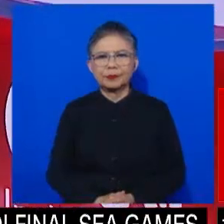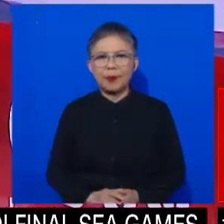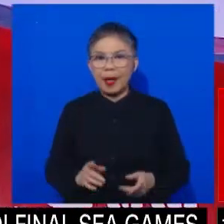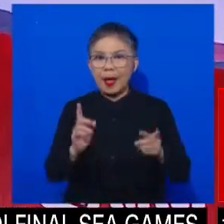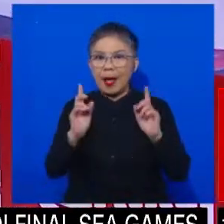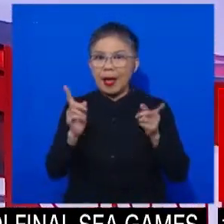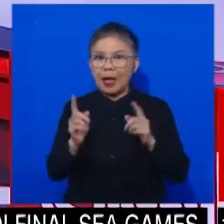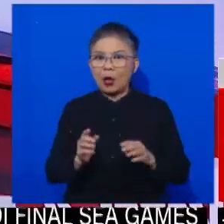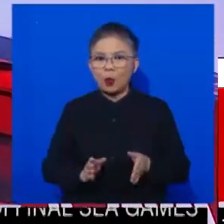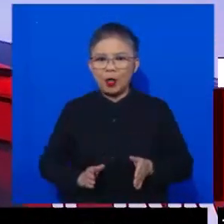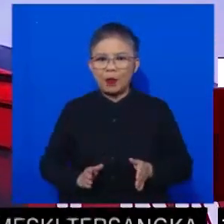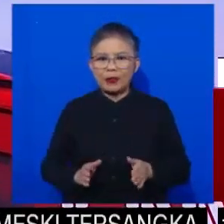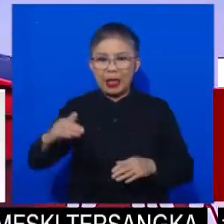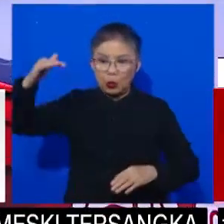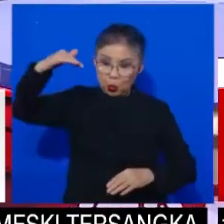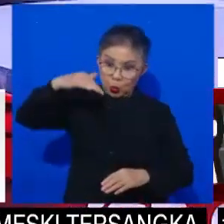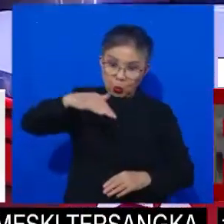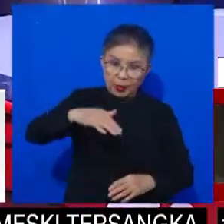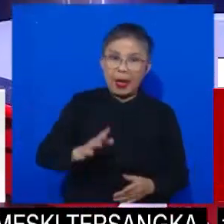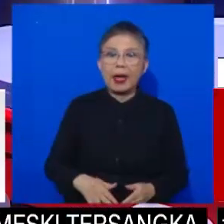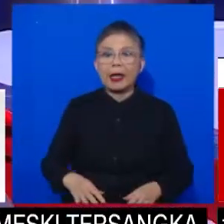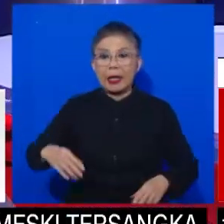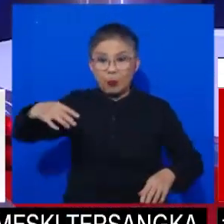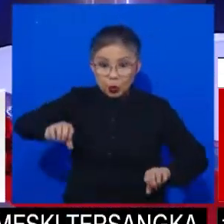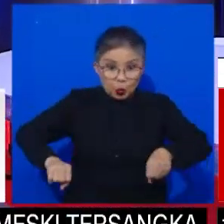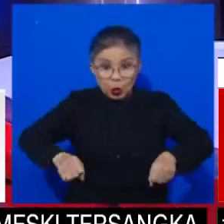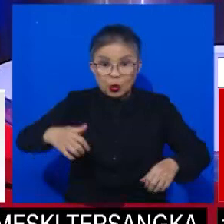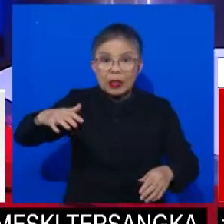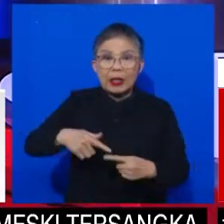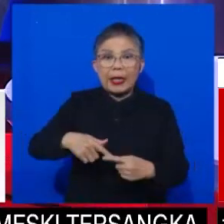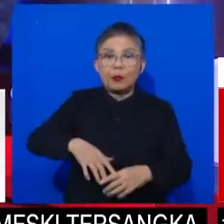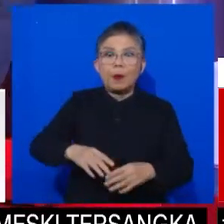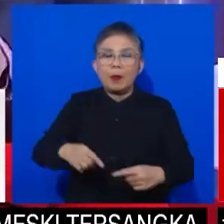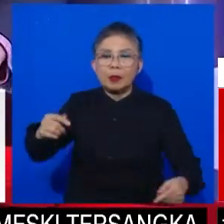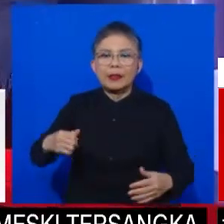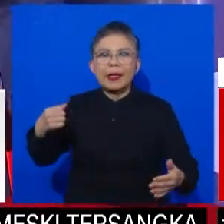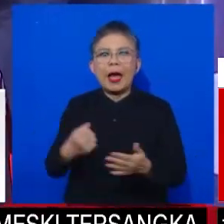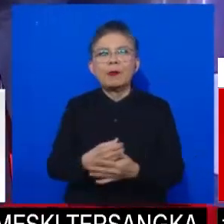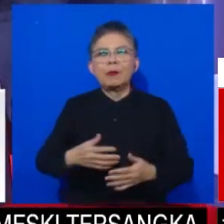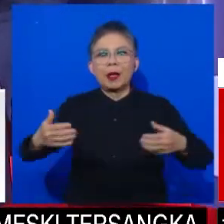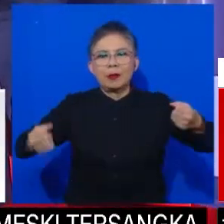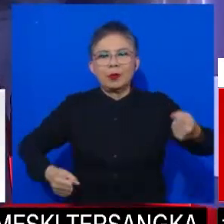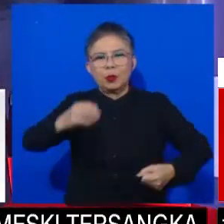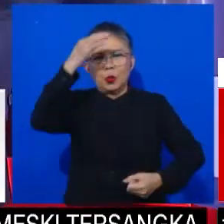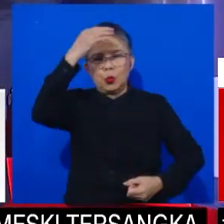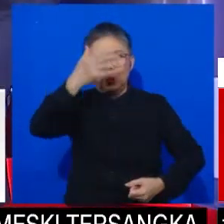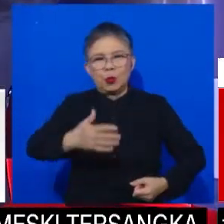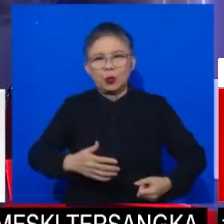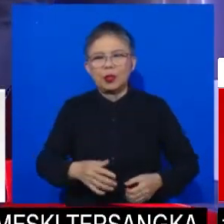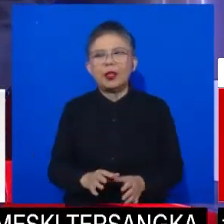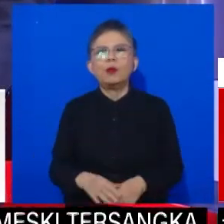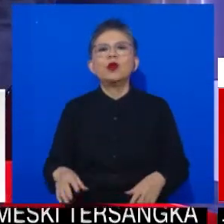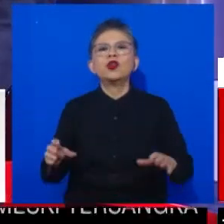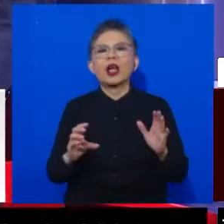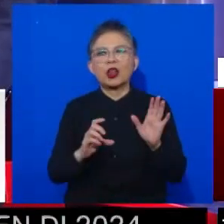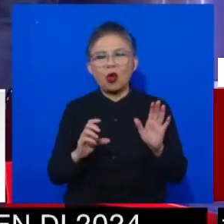Waspada saat melintasi jalan menurun, diduga rem tidak berfungsi, pengendara sepeda motor menabrak minibus di jalur maut Sendi Cangar, Mojokerto, Jawa